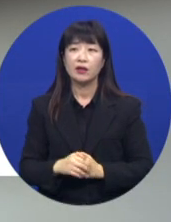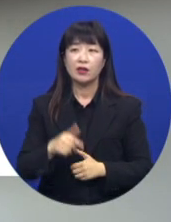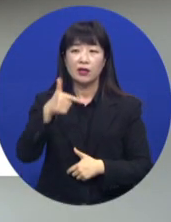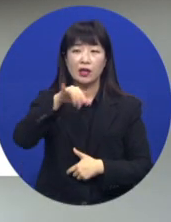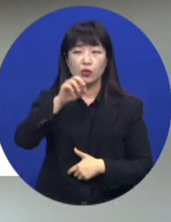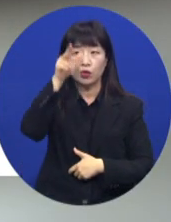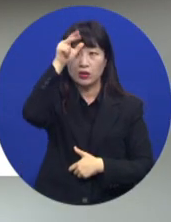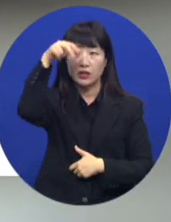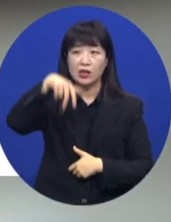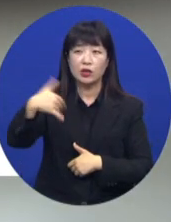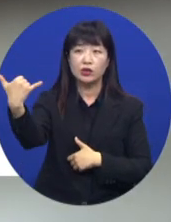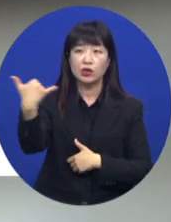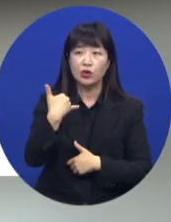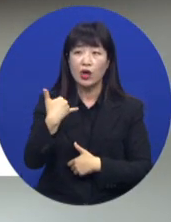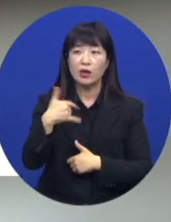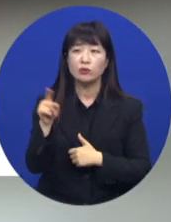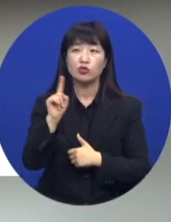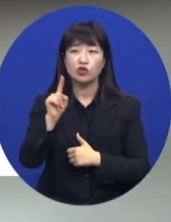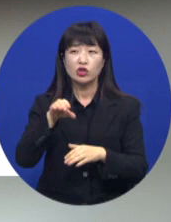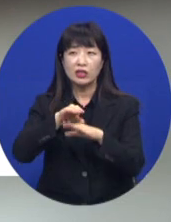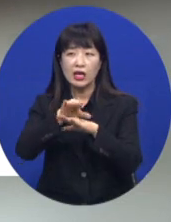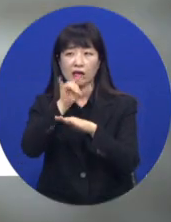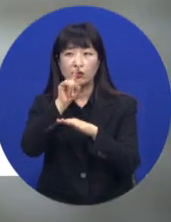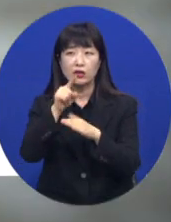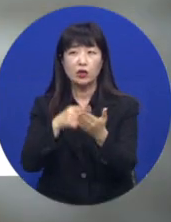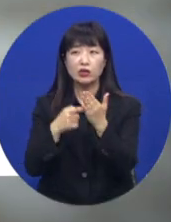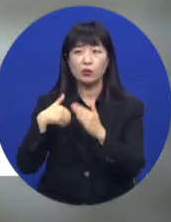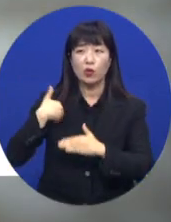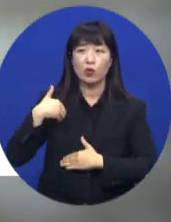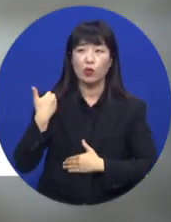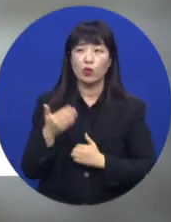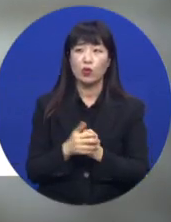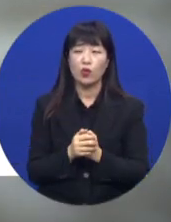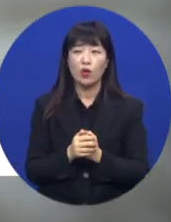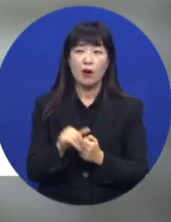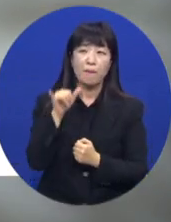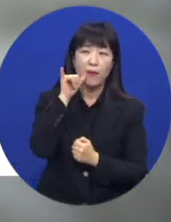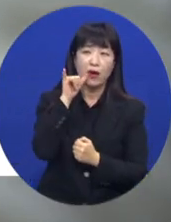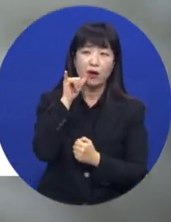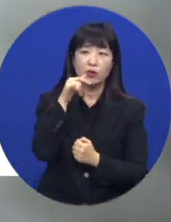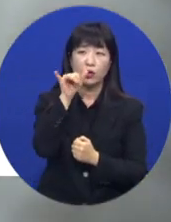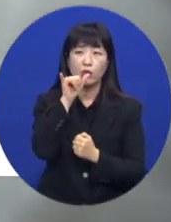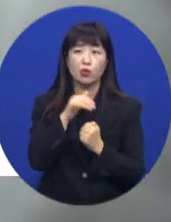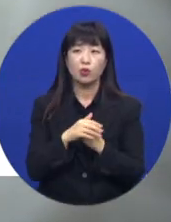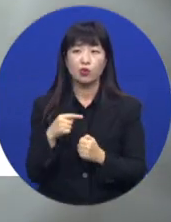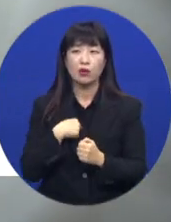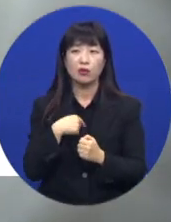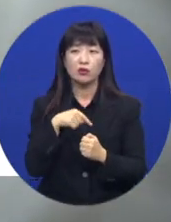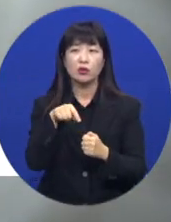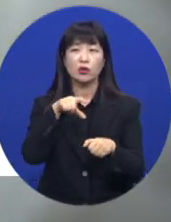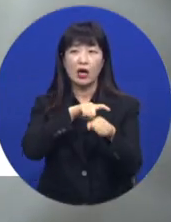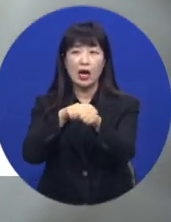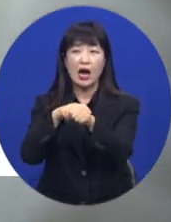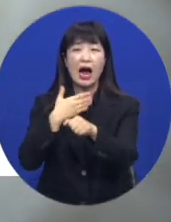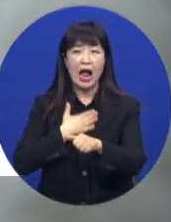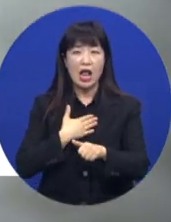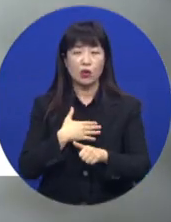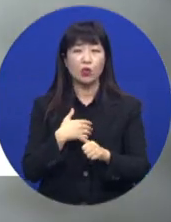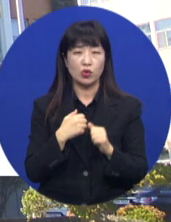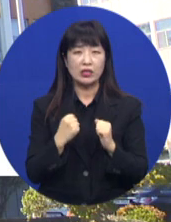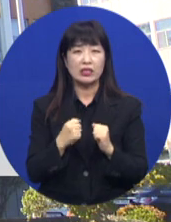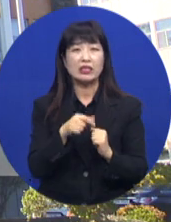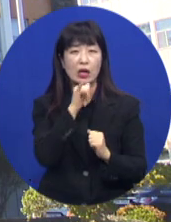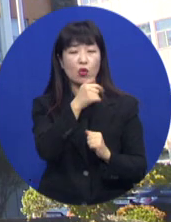왔어요. 제가 차가 뭐가 나는지 모르고 있는 상태인데 지금 마약범을 해갖고 입건됐습니다. 알고 계십시오라고